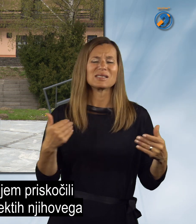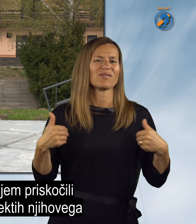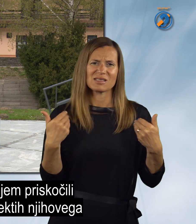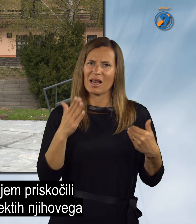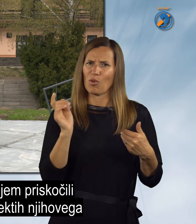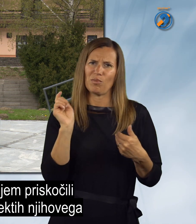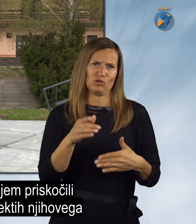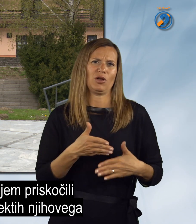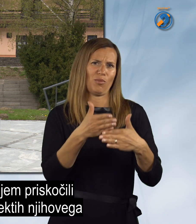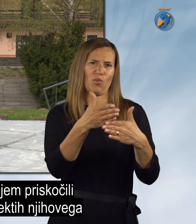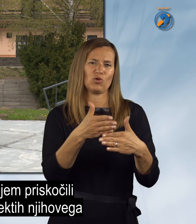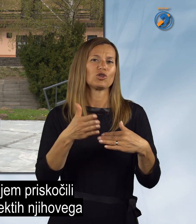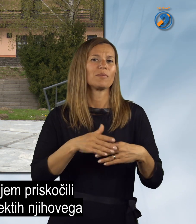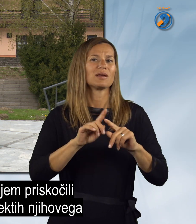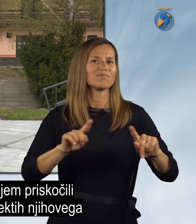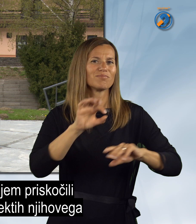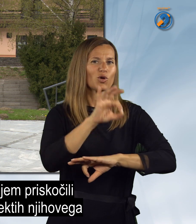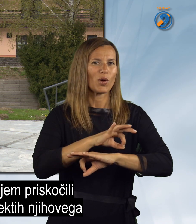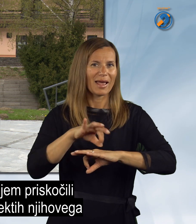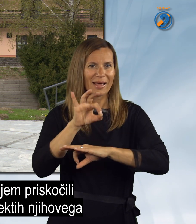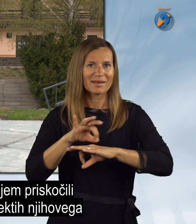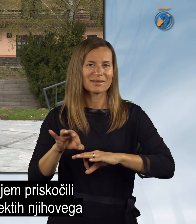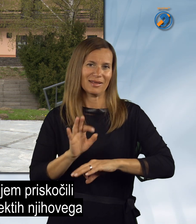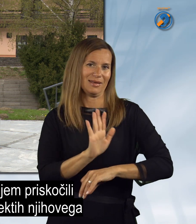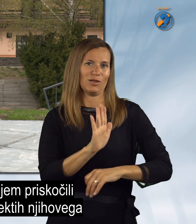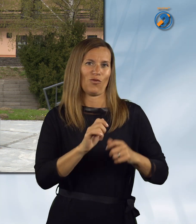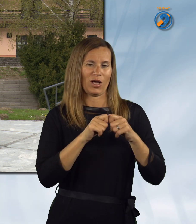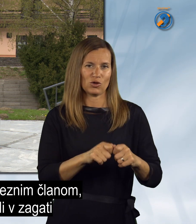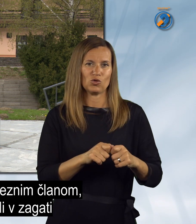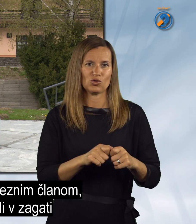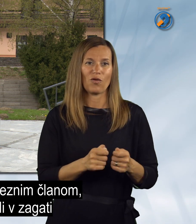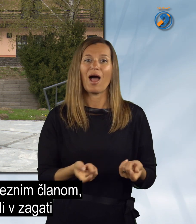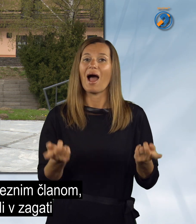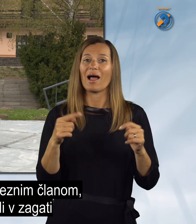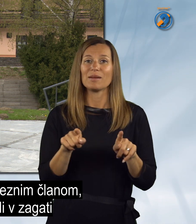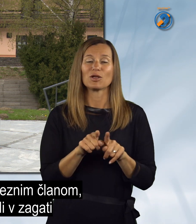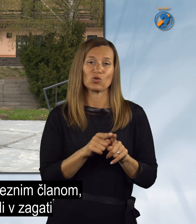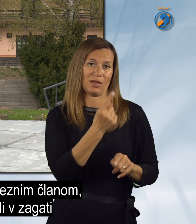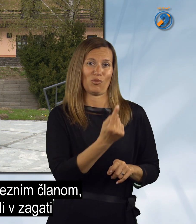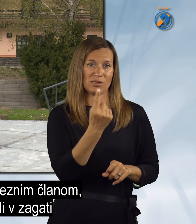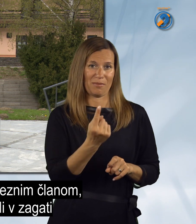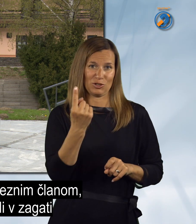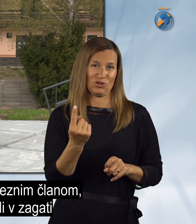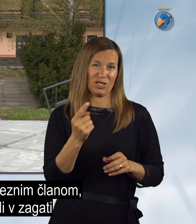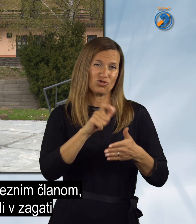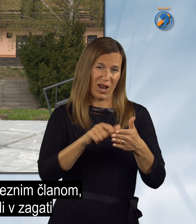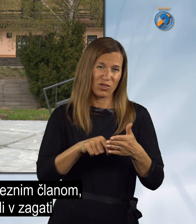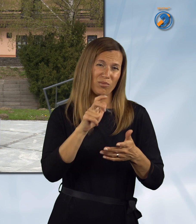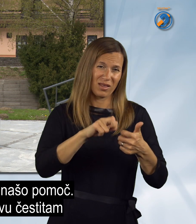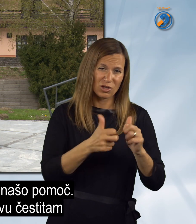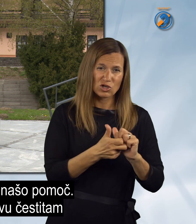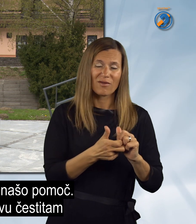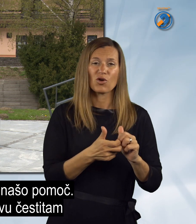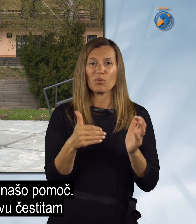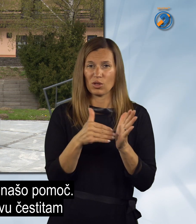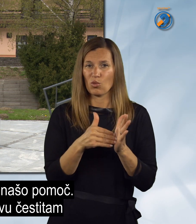veseljem priskočili na pomoč pri projektih njihovega društva ali tudi posamičnih članov, ki bi se našli v zagati